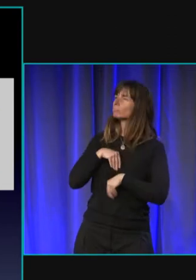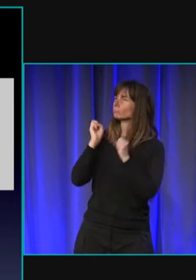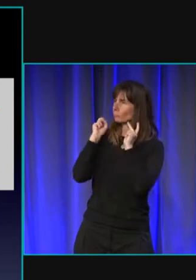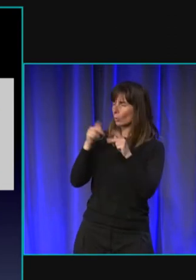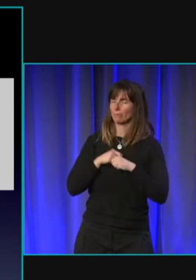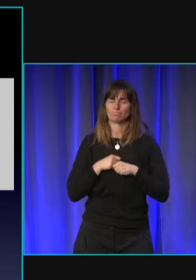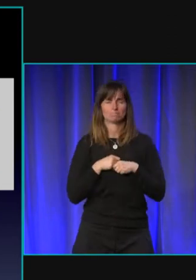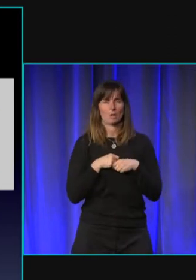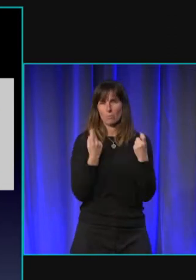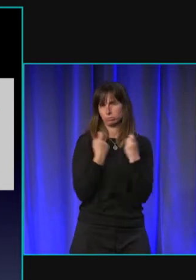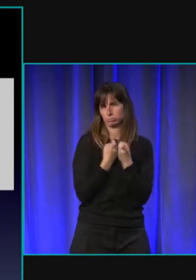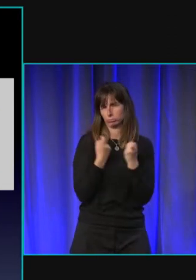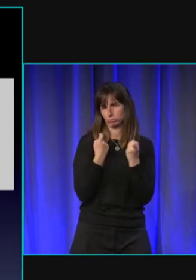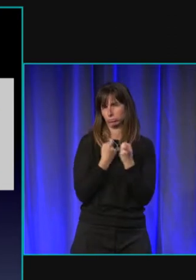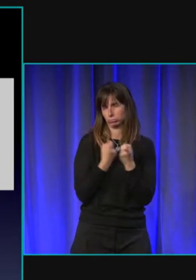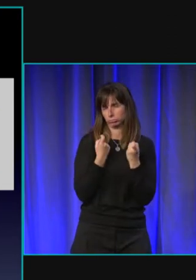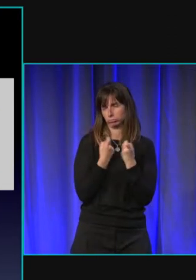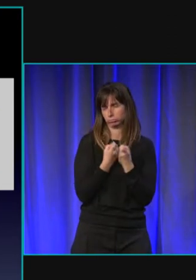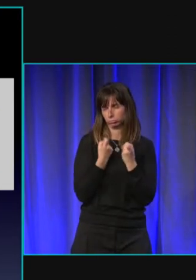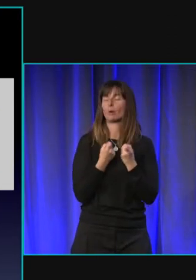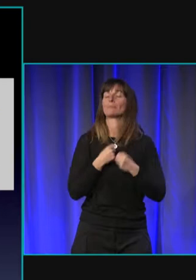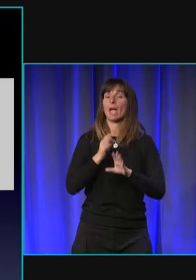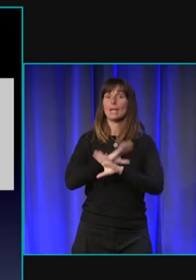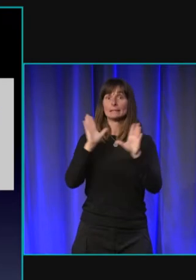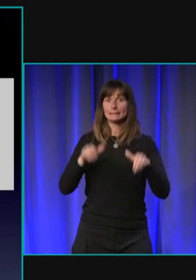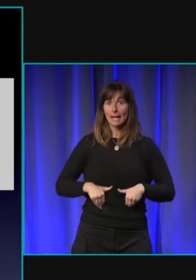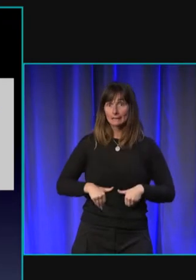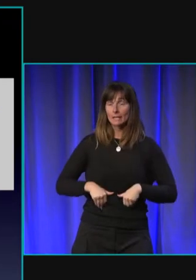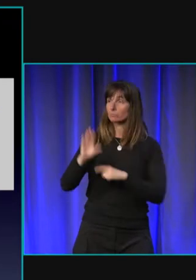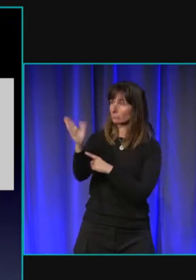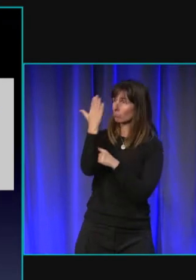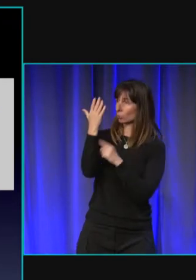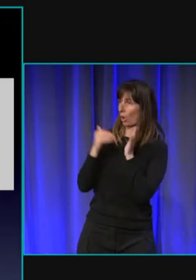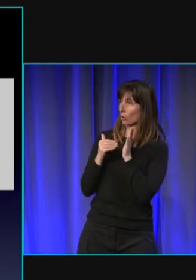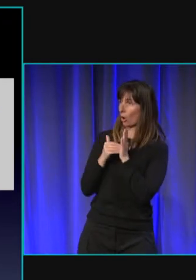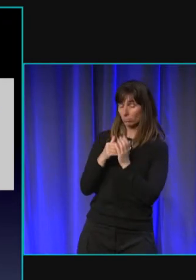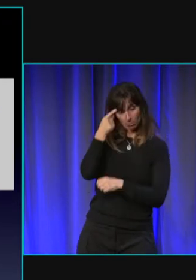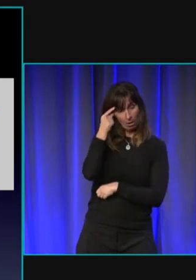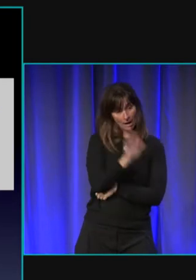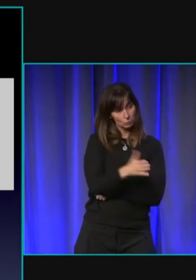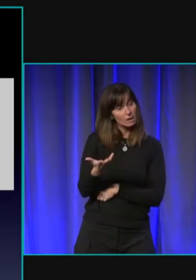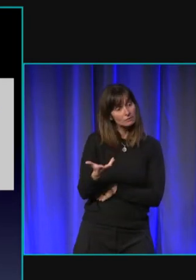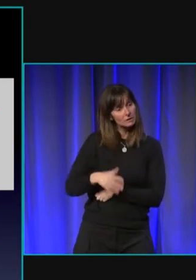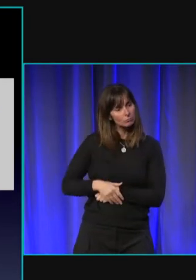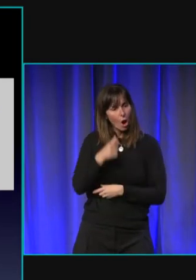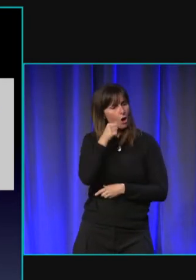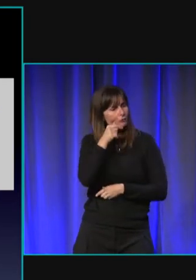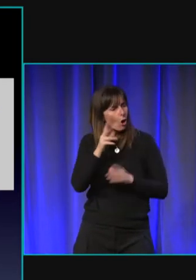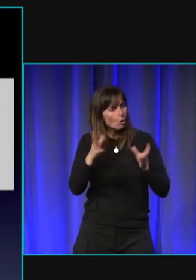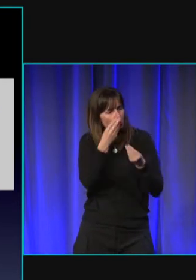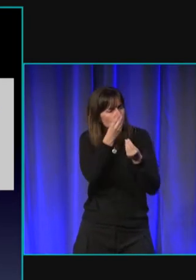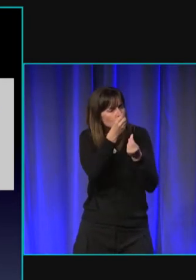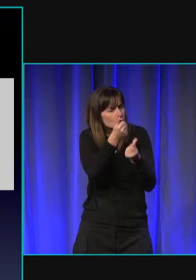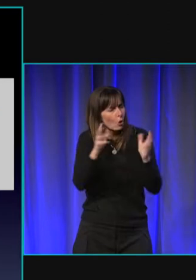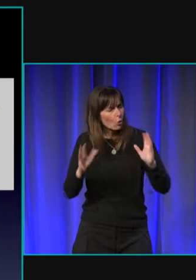sa série de sprints, par exemple, eh bien, à l'issue du dernier sprint, on lui présente l'échelle et on lui demande comment il a perçu l'effort.